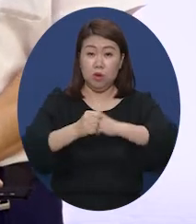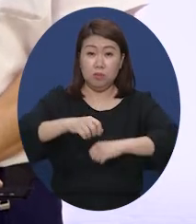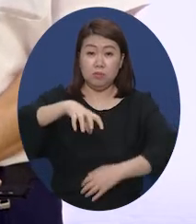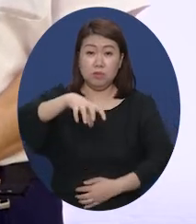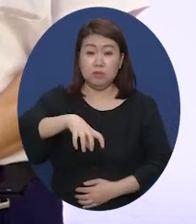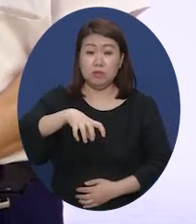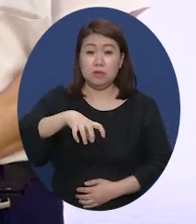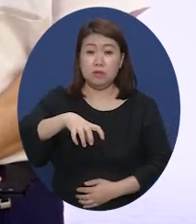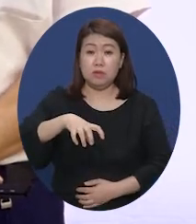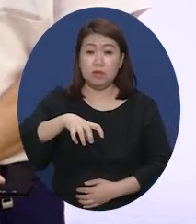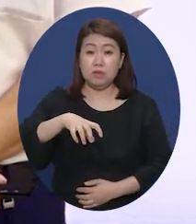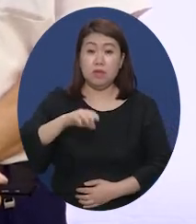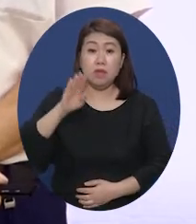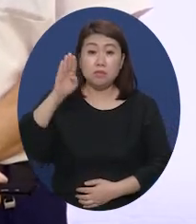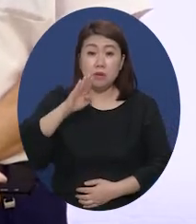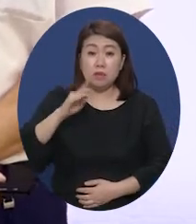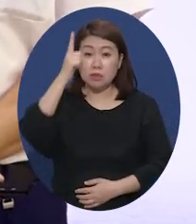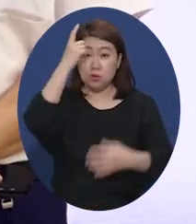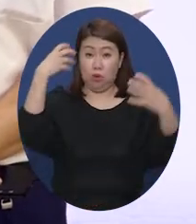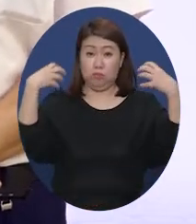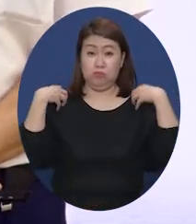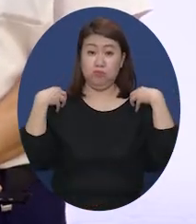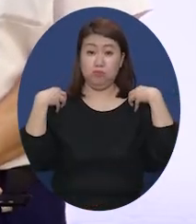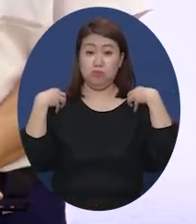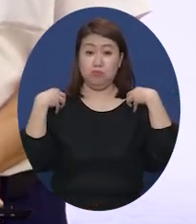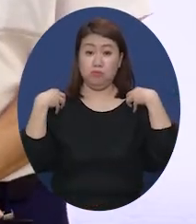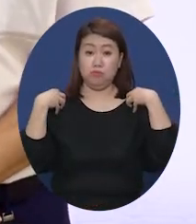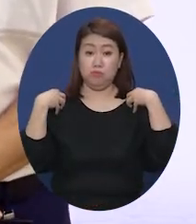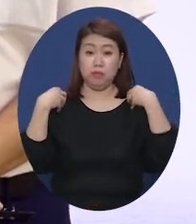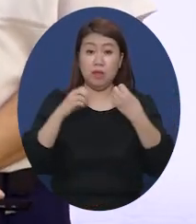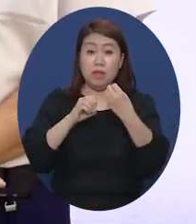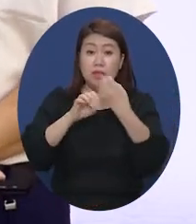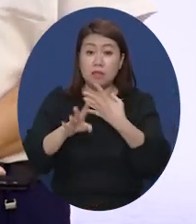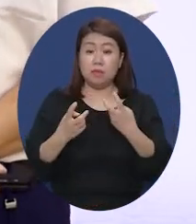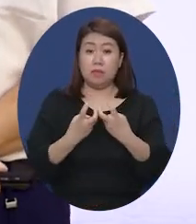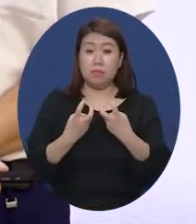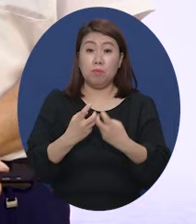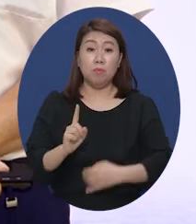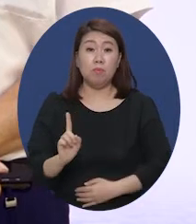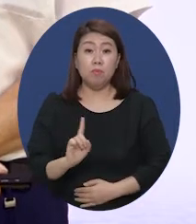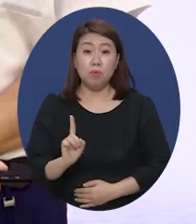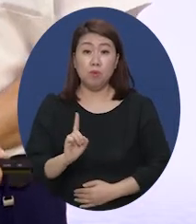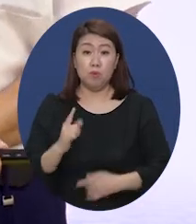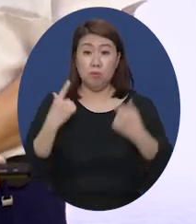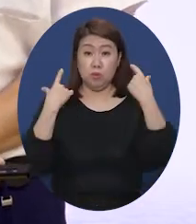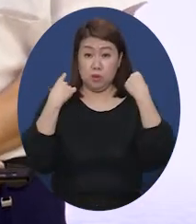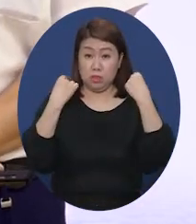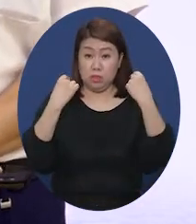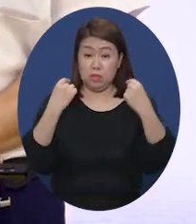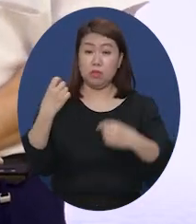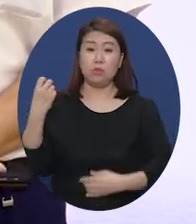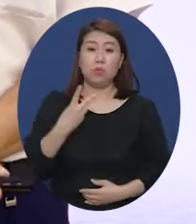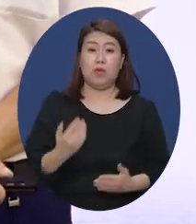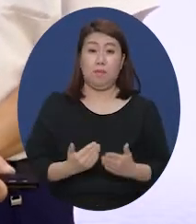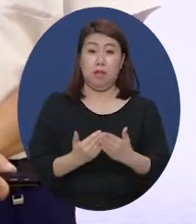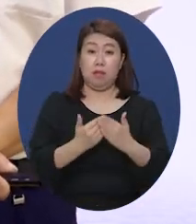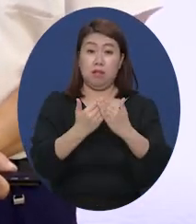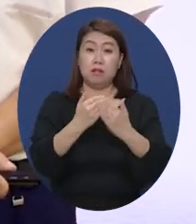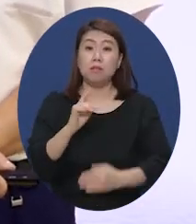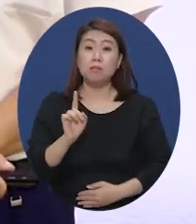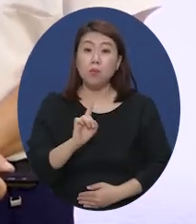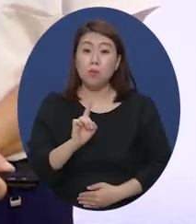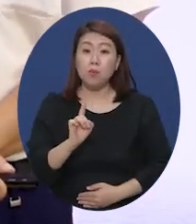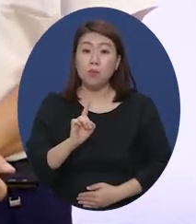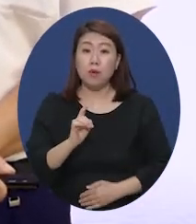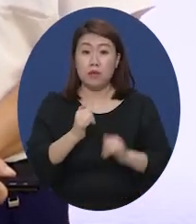지역에 대해서 아마존에 대해서 브라질 정부는 어떻게 조치를 해왔고 대책을 마련해왔고 아마존 보존하고 개발하기